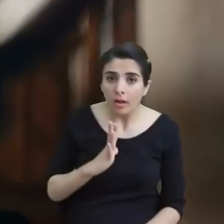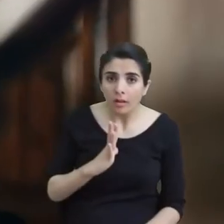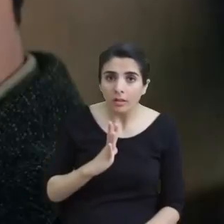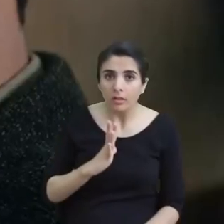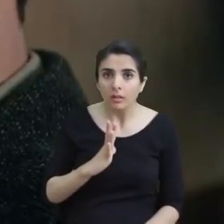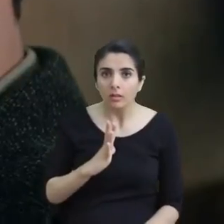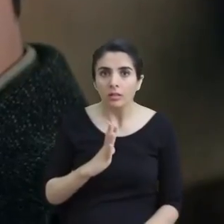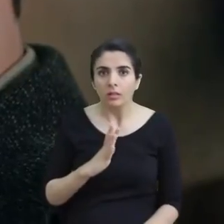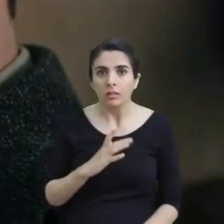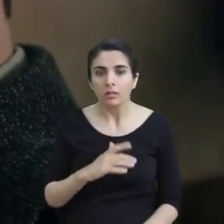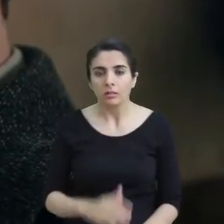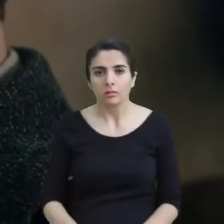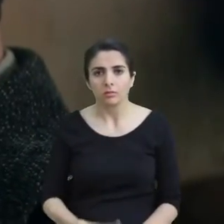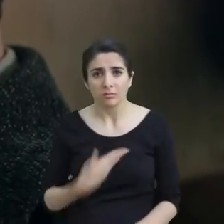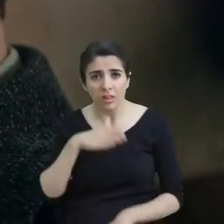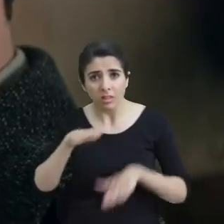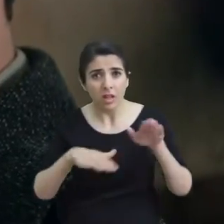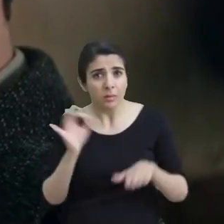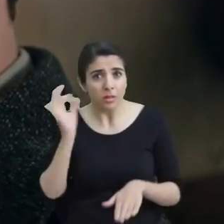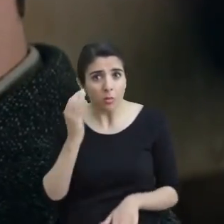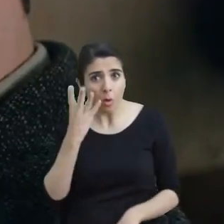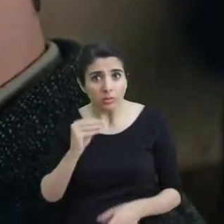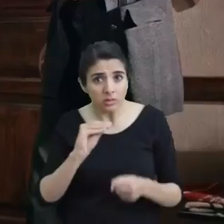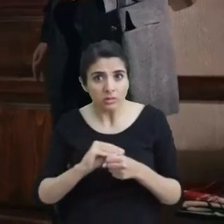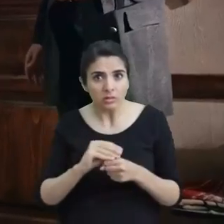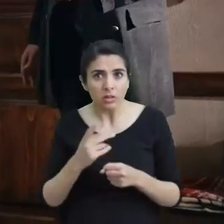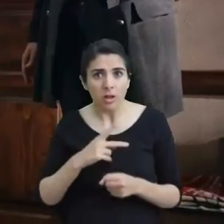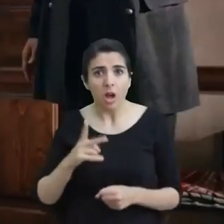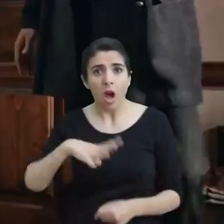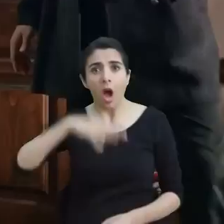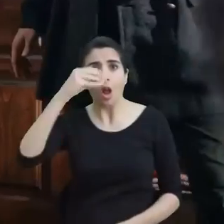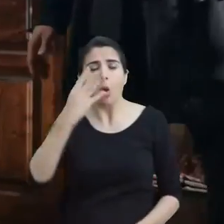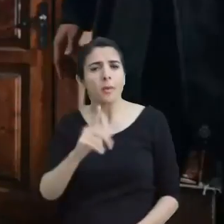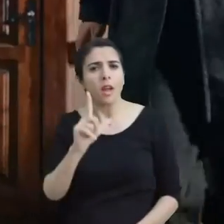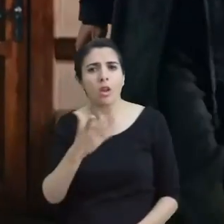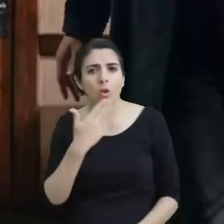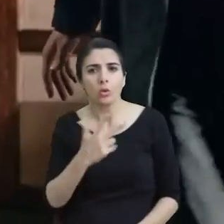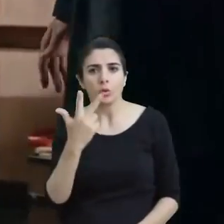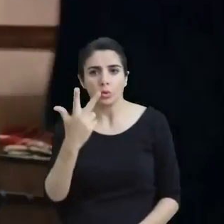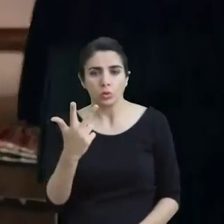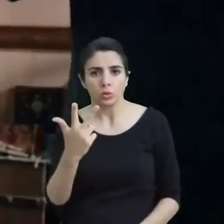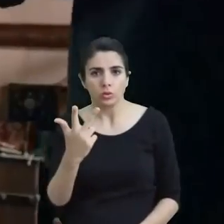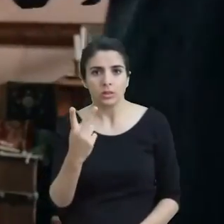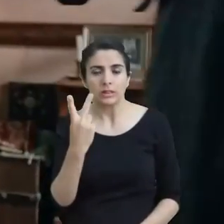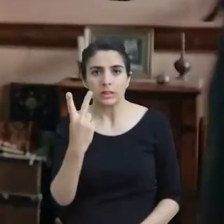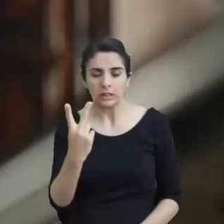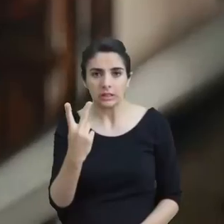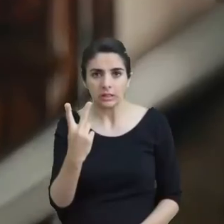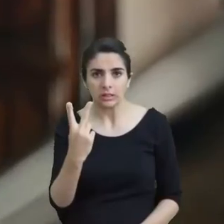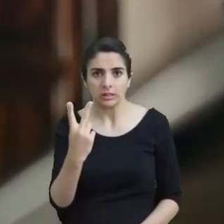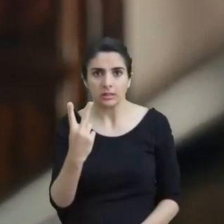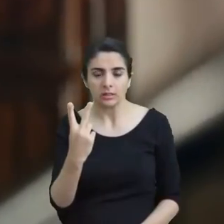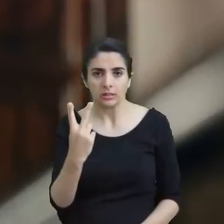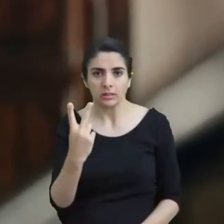Geliyorlar. İki katilin ayak sesini duymak için illa hayalet olmaya gerek yok. Üç,